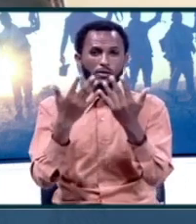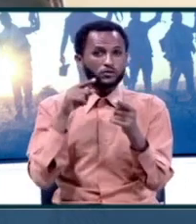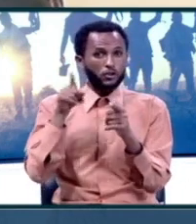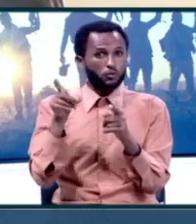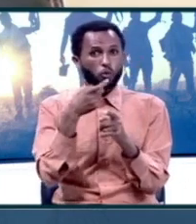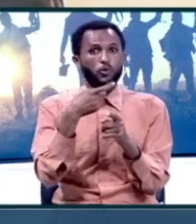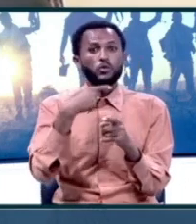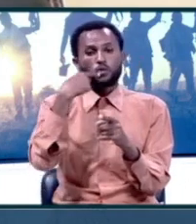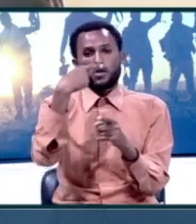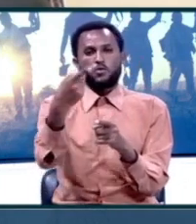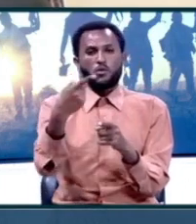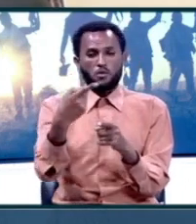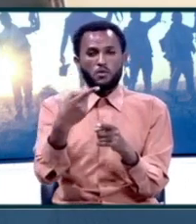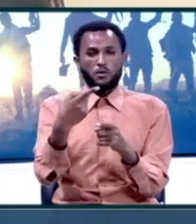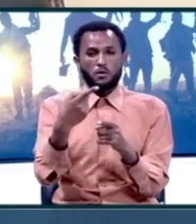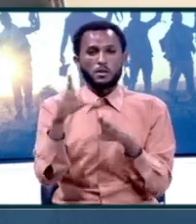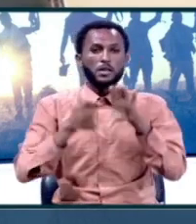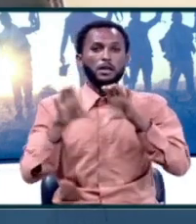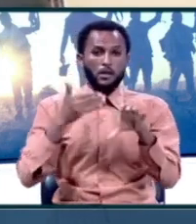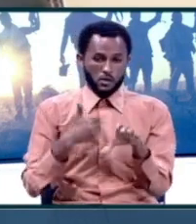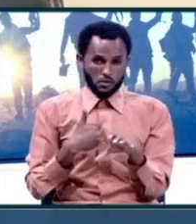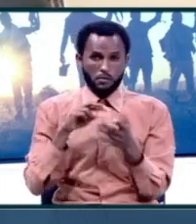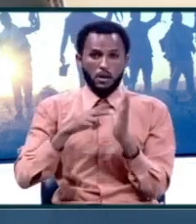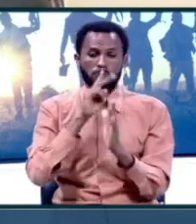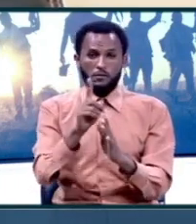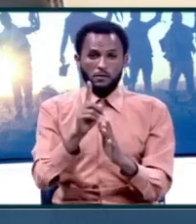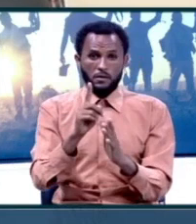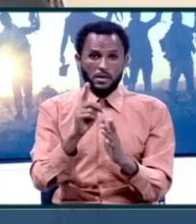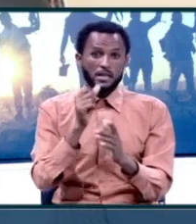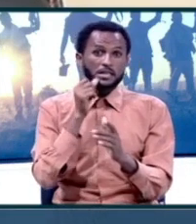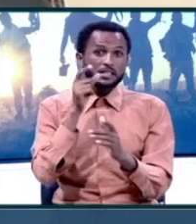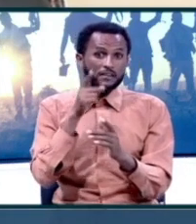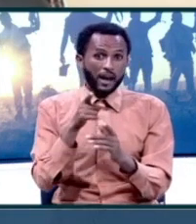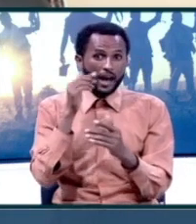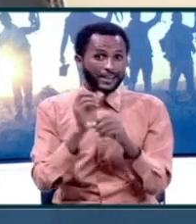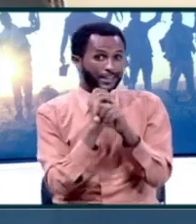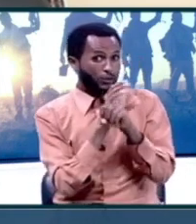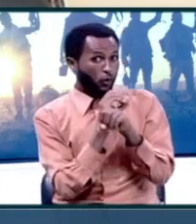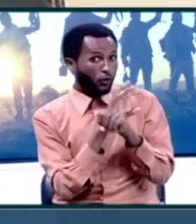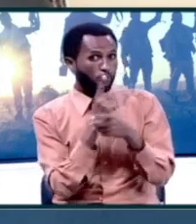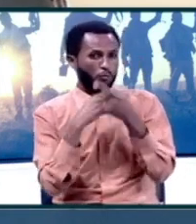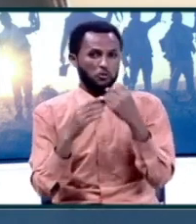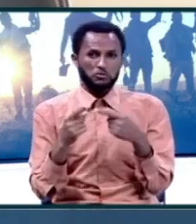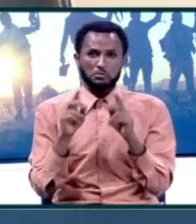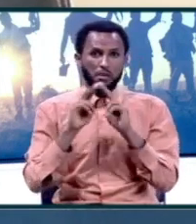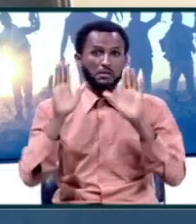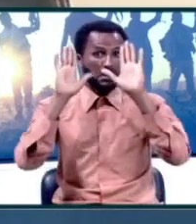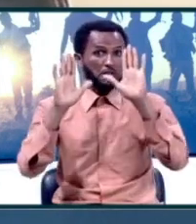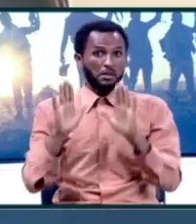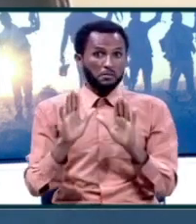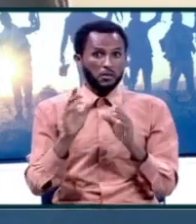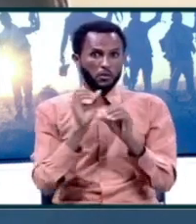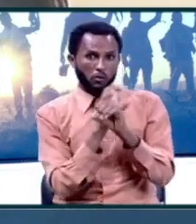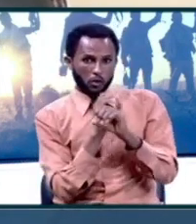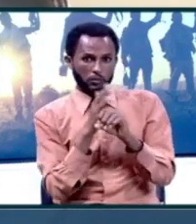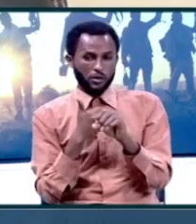ይኾን ይልወልዎ ይገብር ኣለዎ ማለት እዩ ናጋለ ሓደ ዝመክር መፅኡ ብጣዕሚ ብልገር መልክዑ ማለት እዩ ክመክሮም